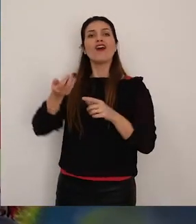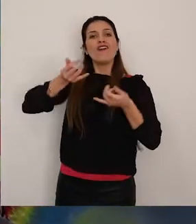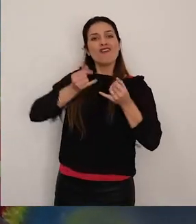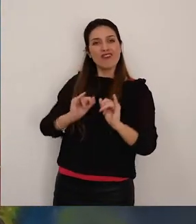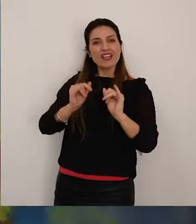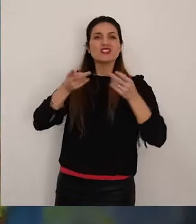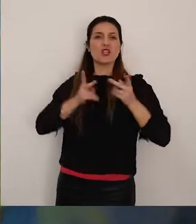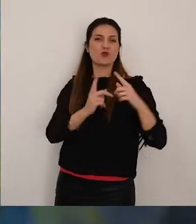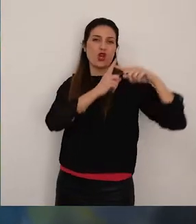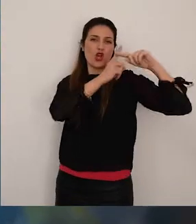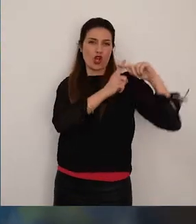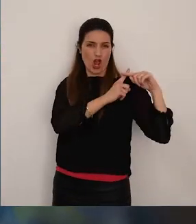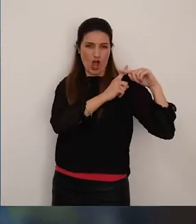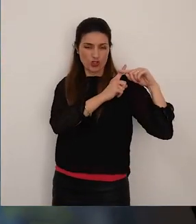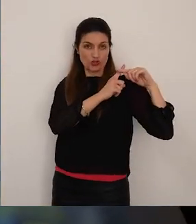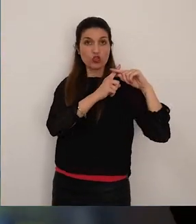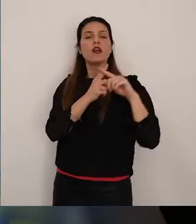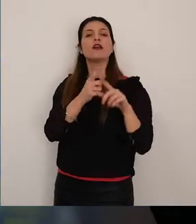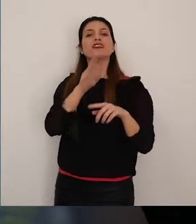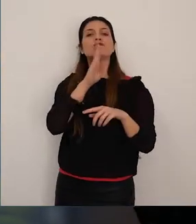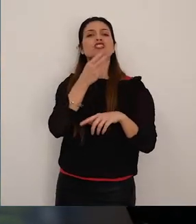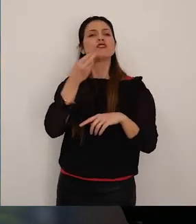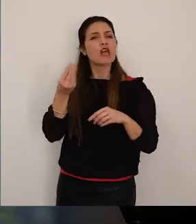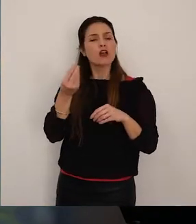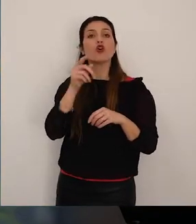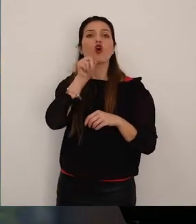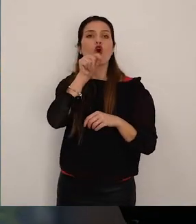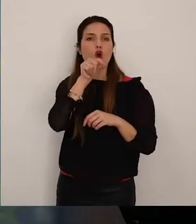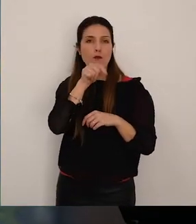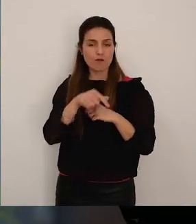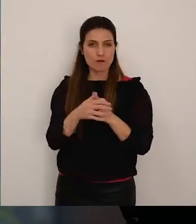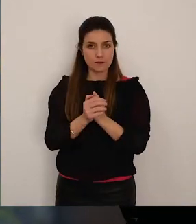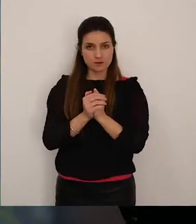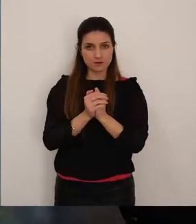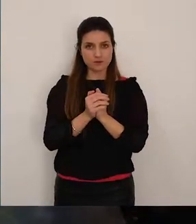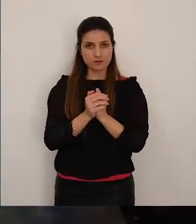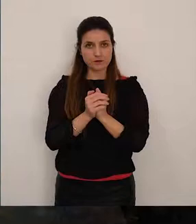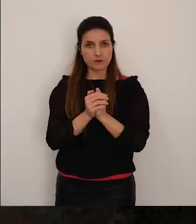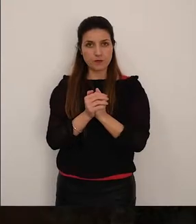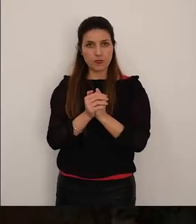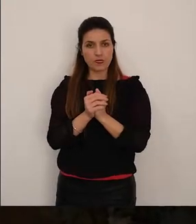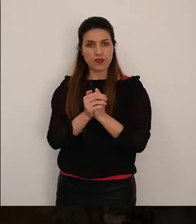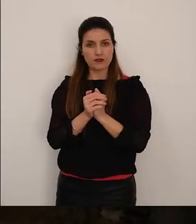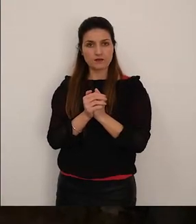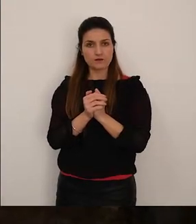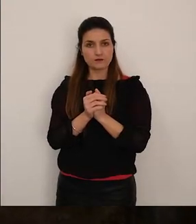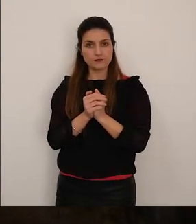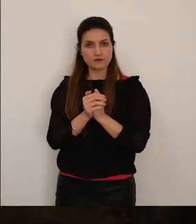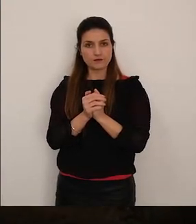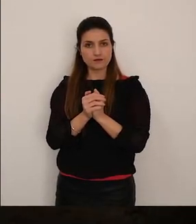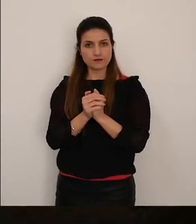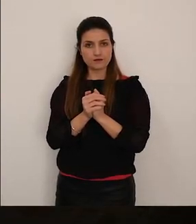il Figlio, seduto col crocefisso, e lo Spirito Santo, rappresentato sotto forma di una colomba.